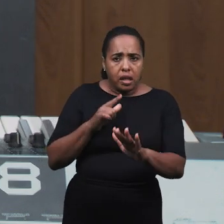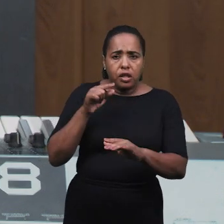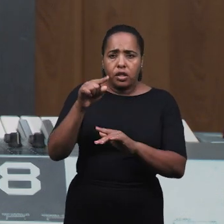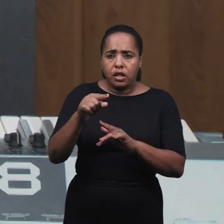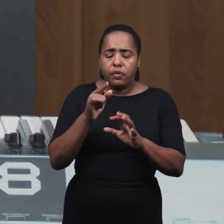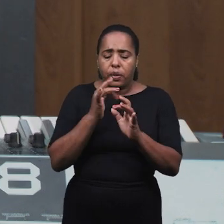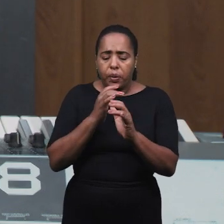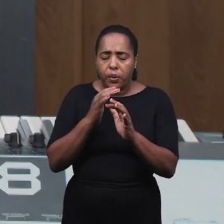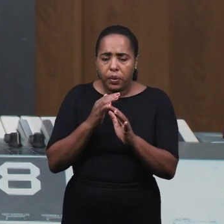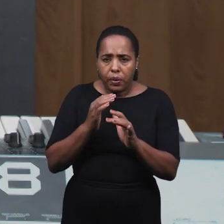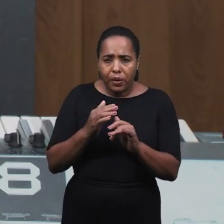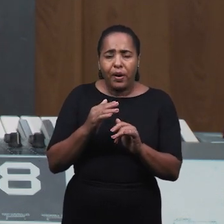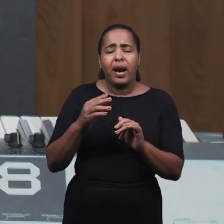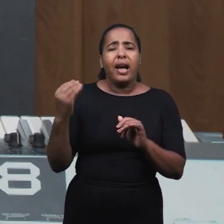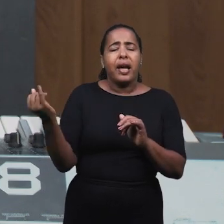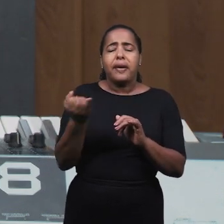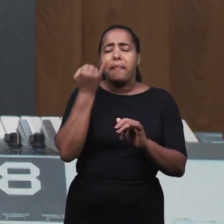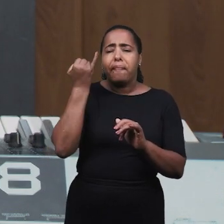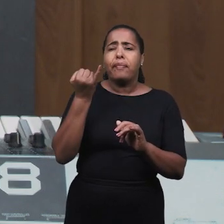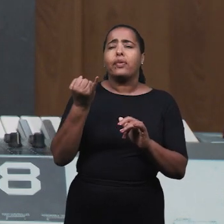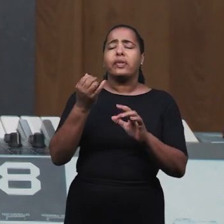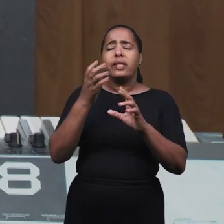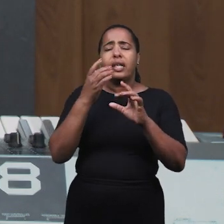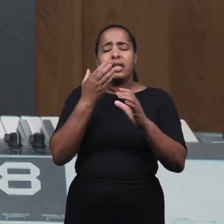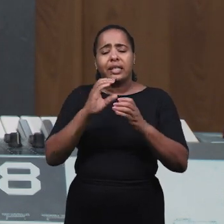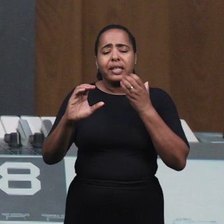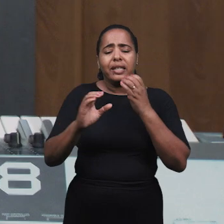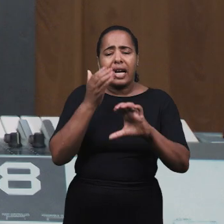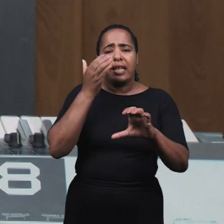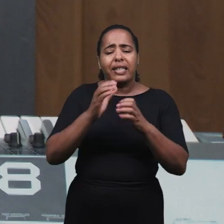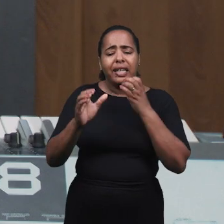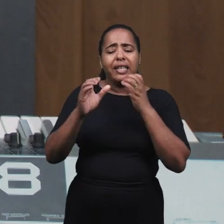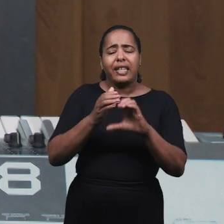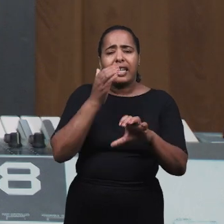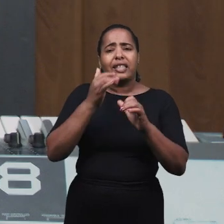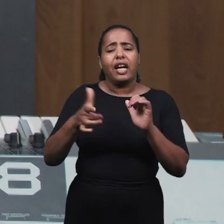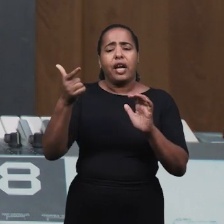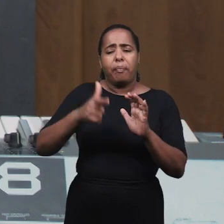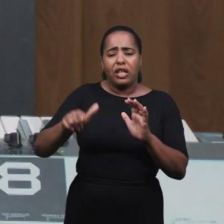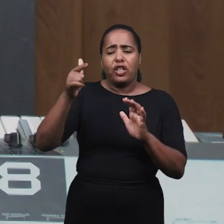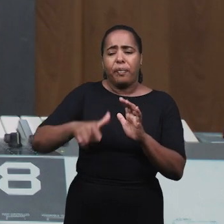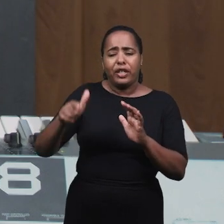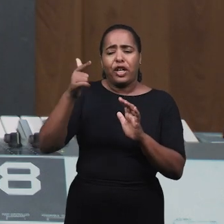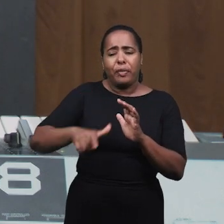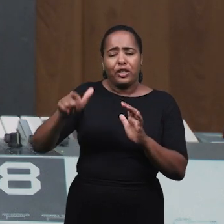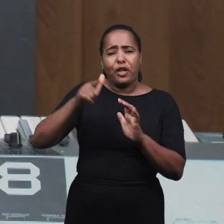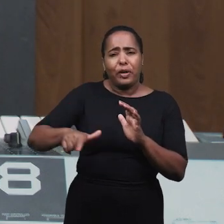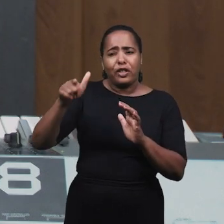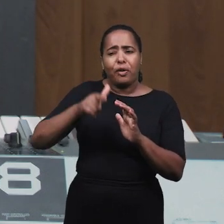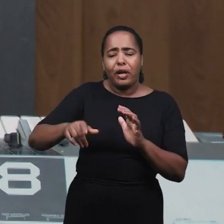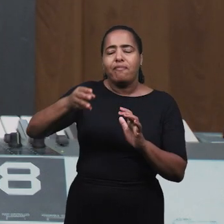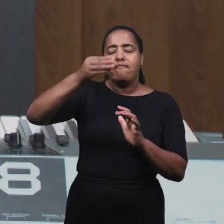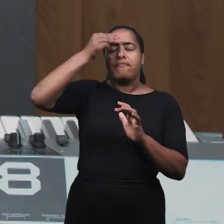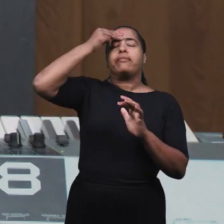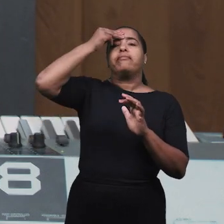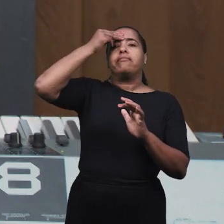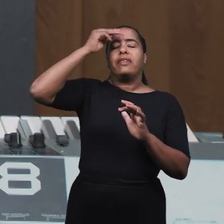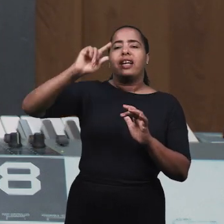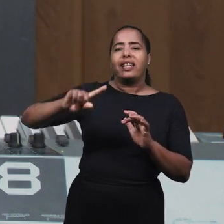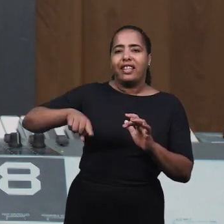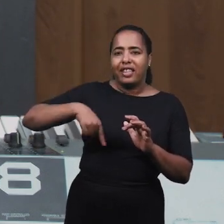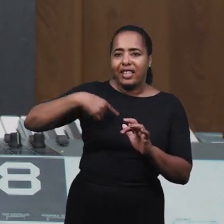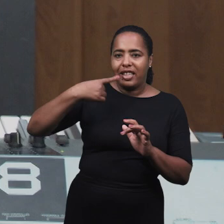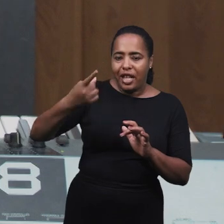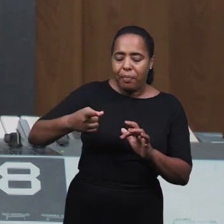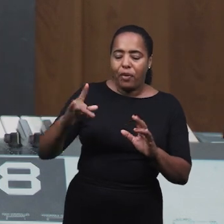Donc, avant de jouer, c'est important de faire le solfège plusieurs fois. Vous pouvez faire la pause de cette vidéo, répéter,